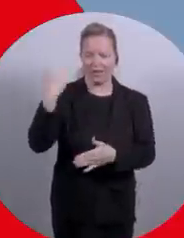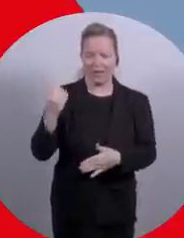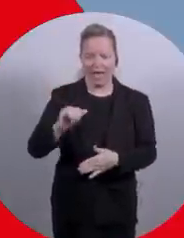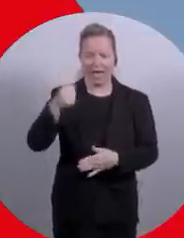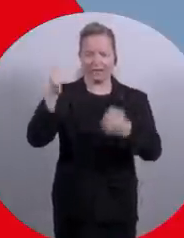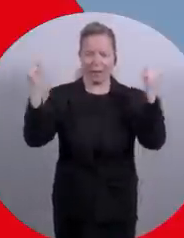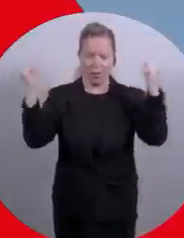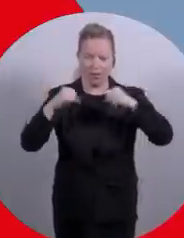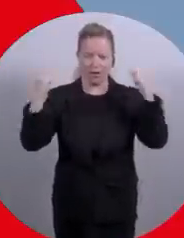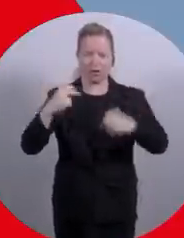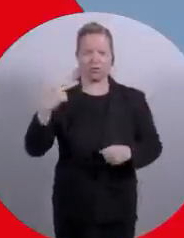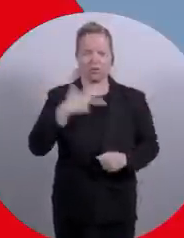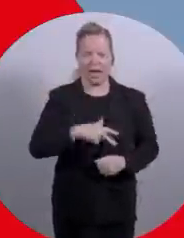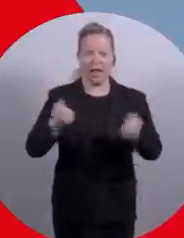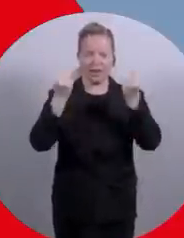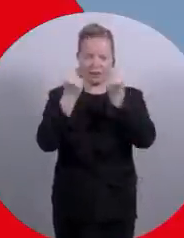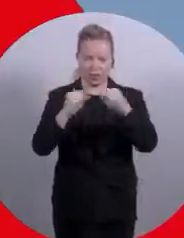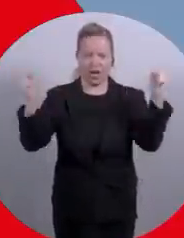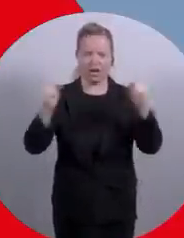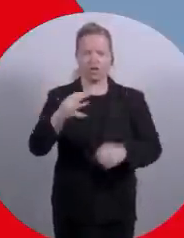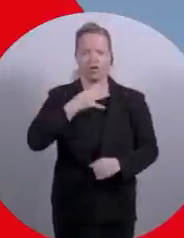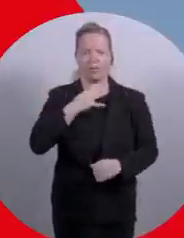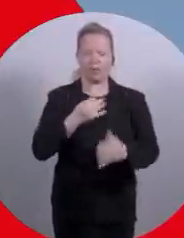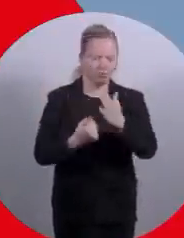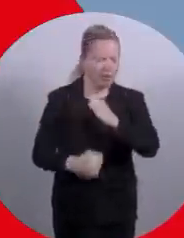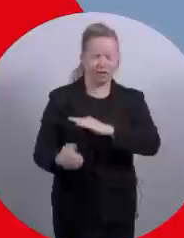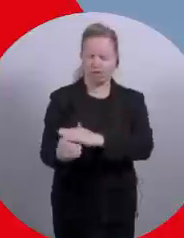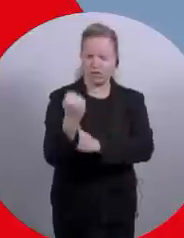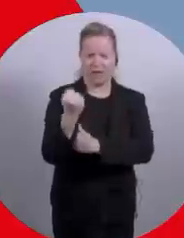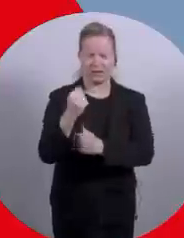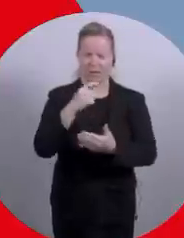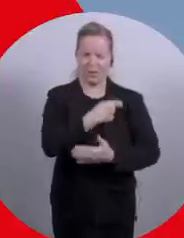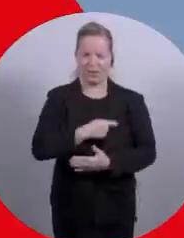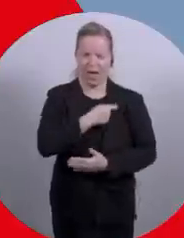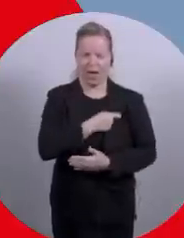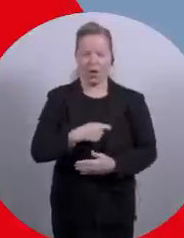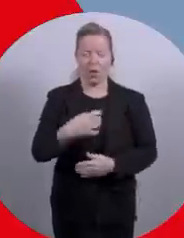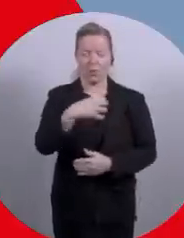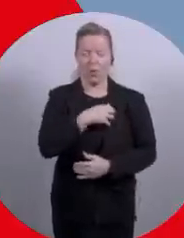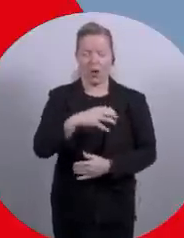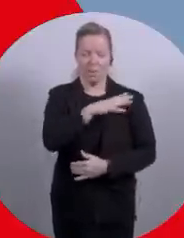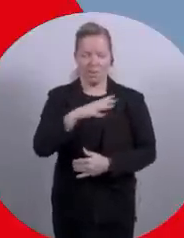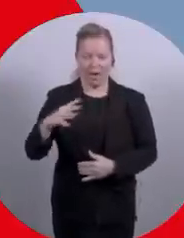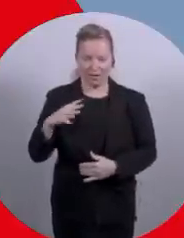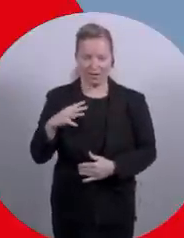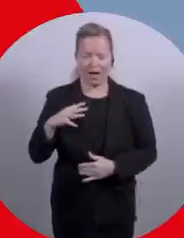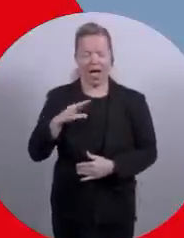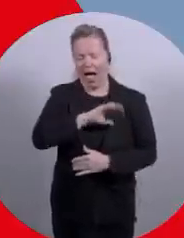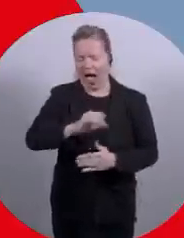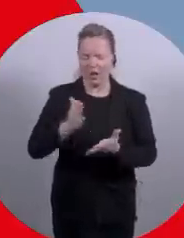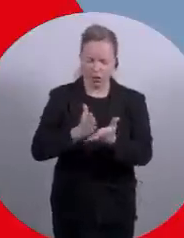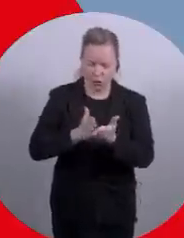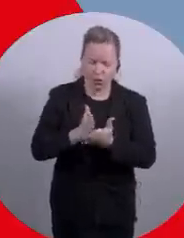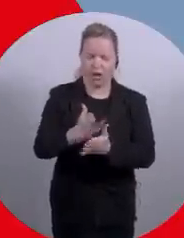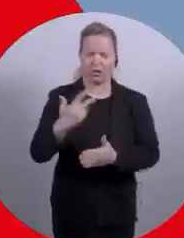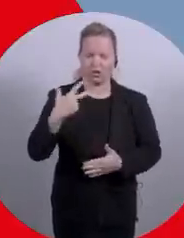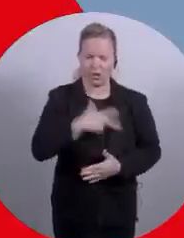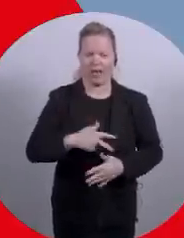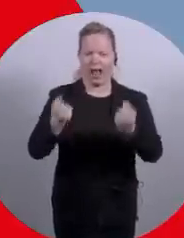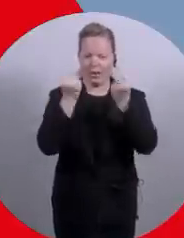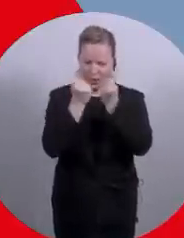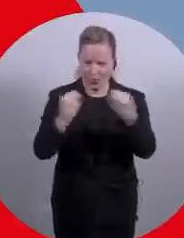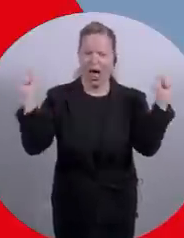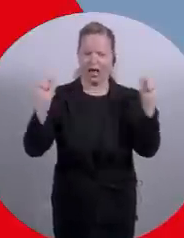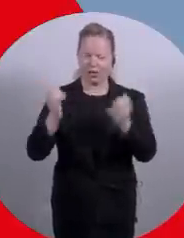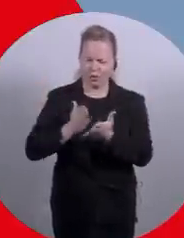ist die Sozialdemokratie Stimmen stärkste Partei gewesen und sind die Bürgermeister ausnahmslos Sozialdemokraten gewesen